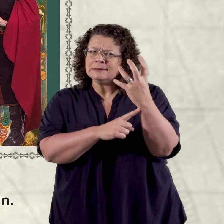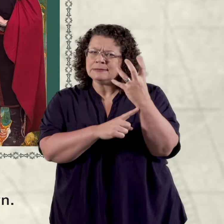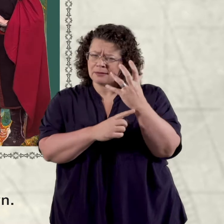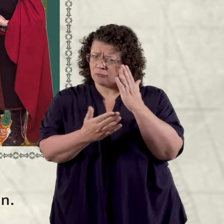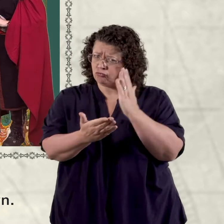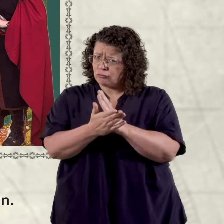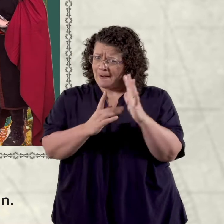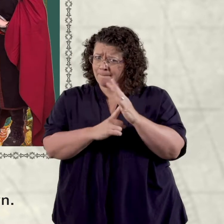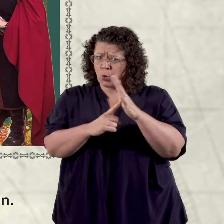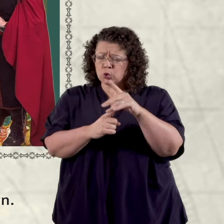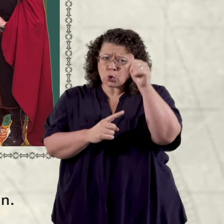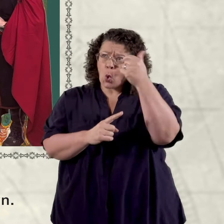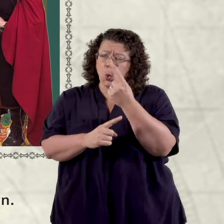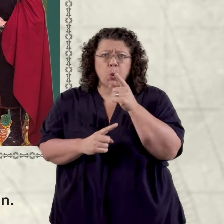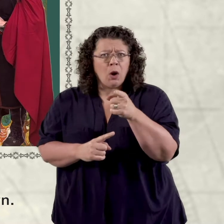Ond,